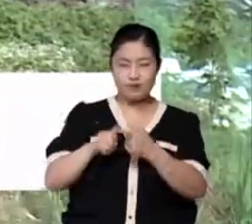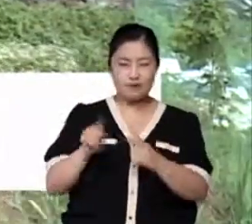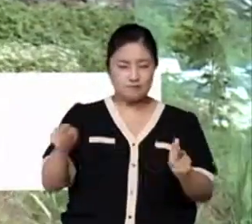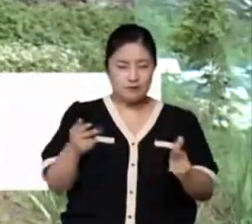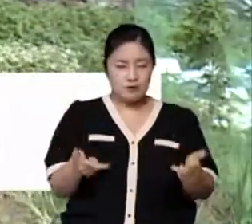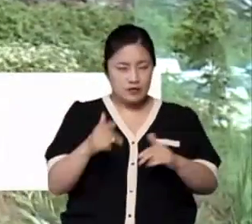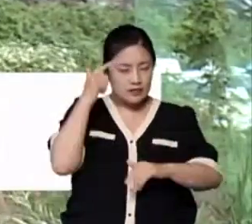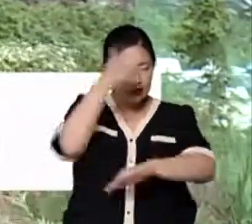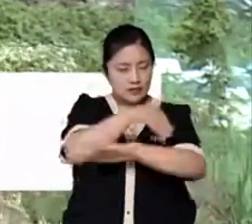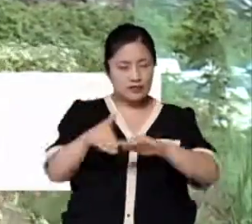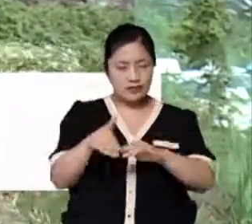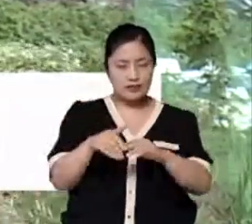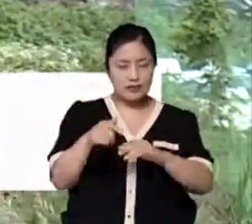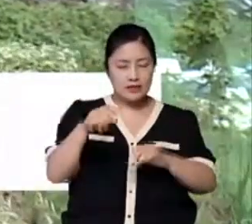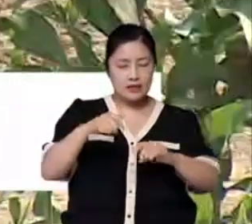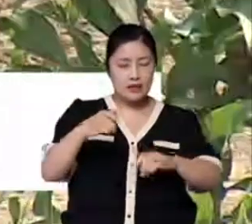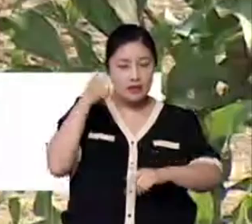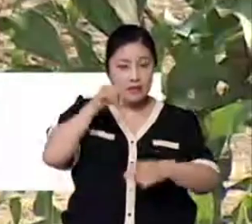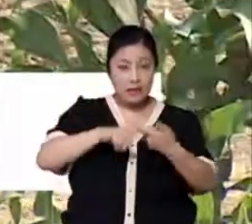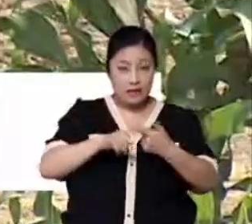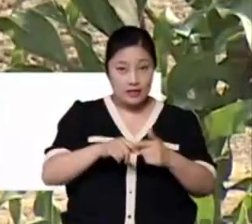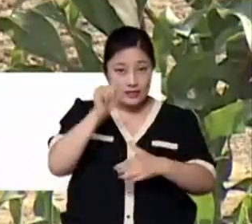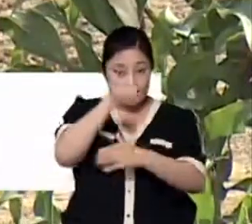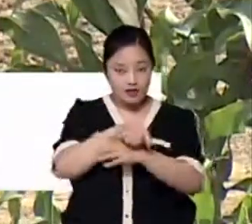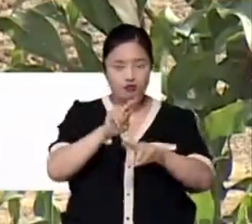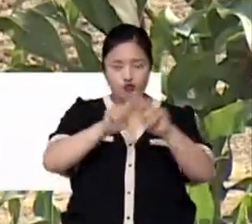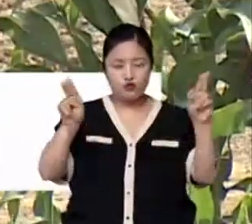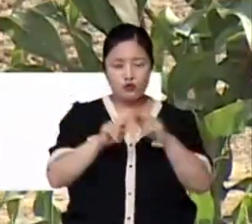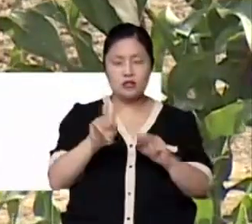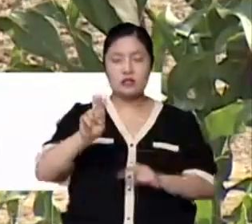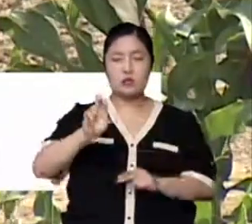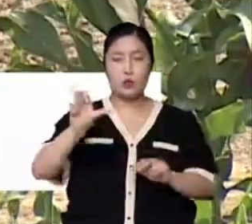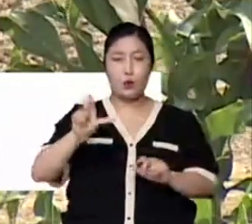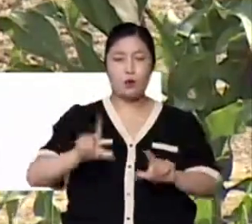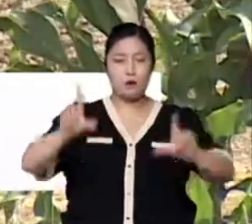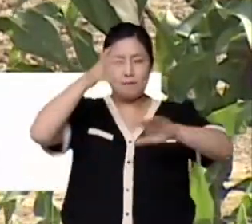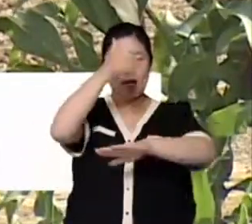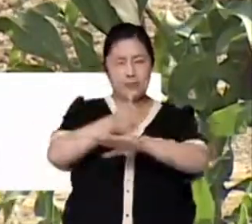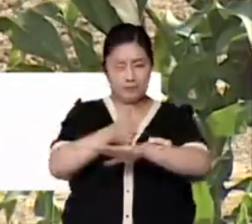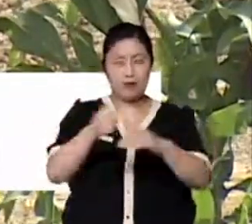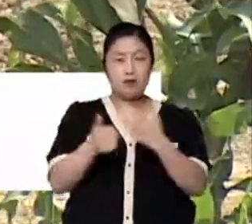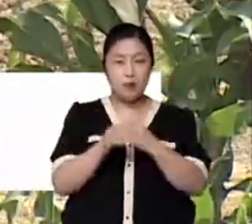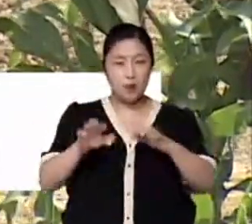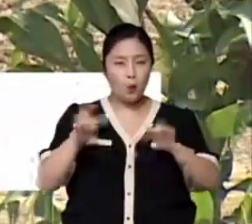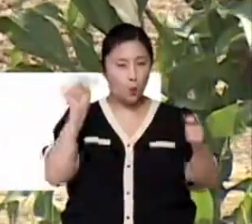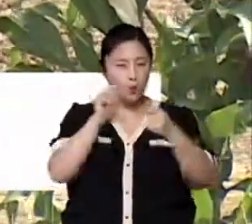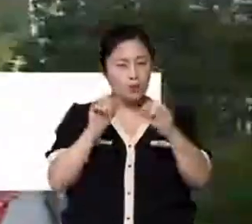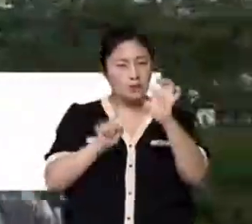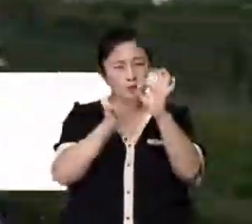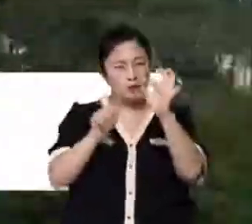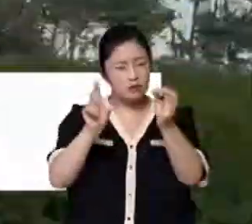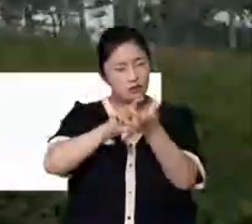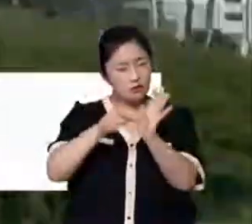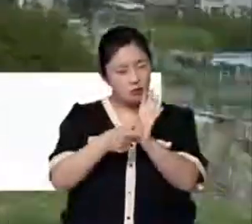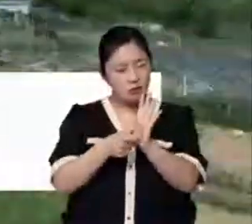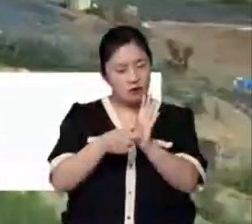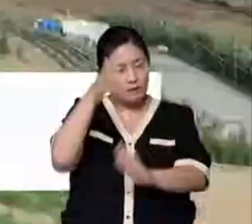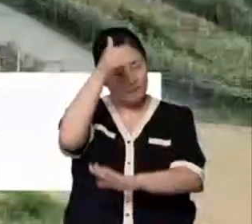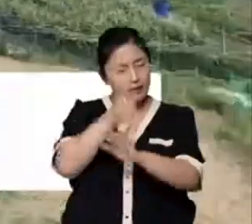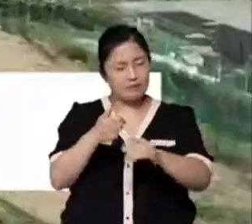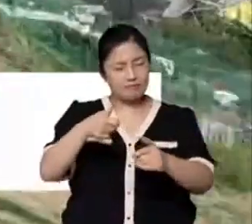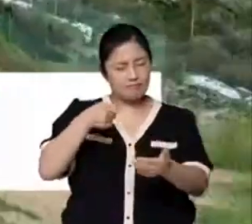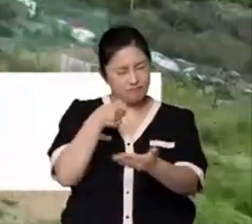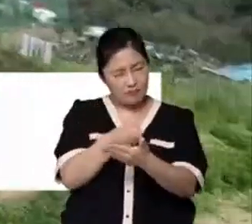민간공원 실시계획 인가처분 무효 확인 소송이 다음 달 25일 결심 공판을 갖고 오는 10월 전으로 선고가 내려질 걸로